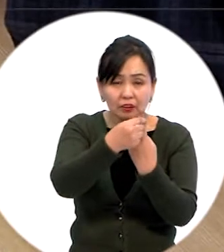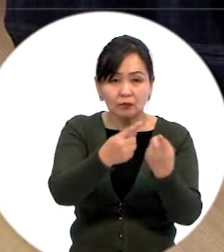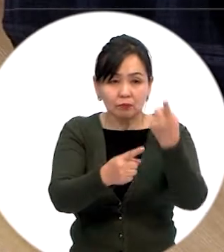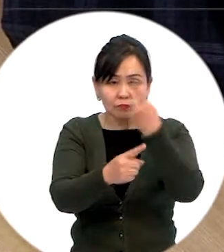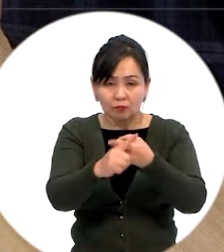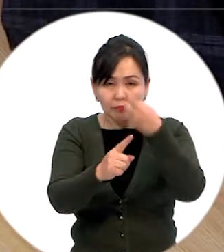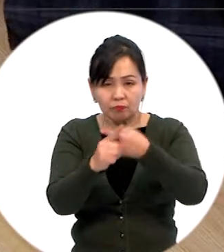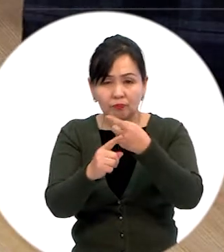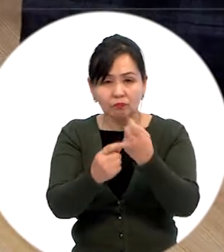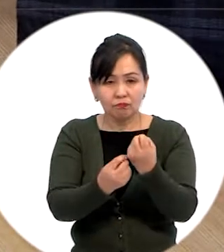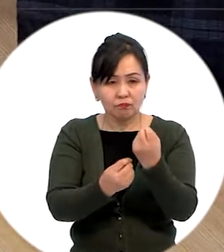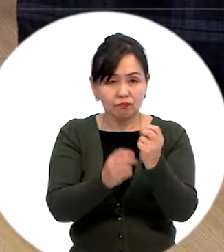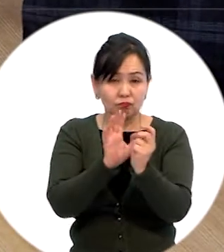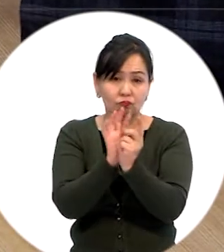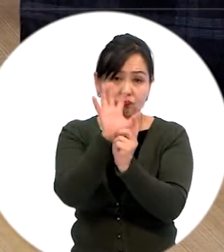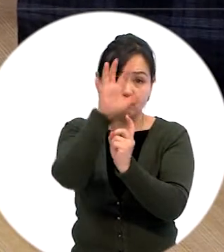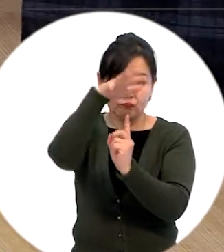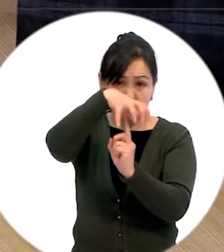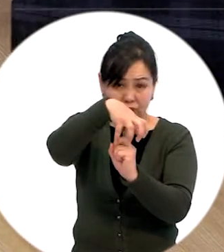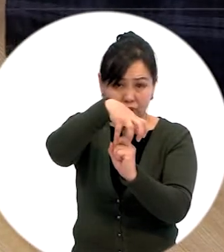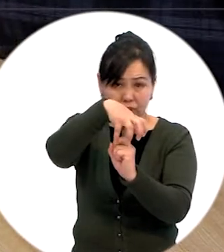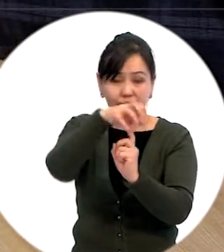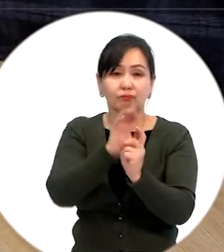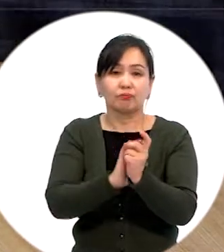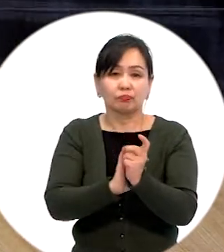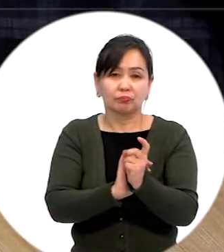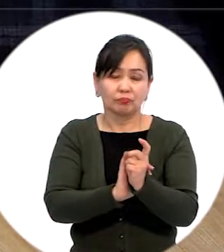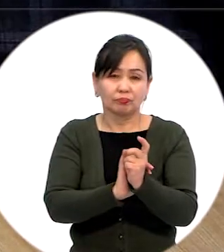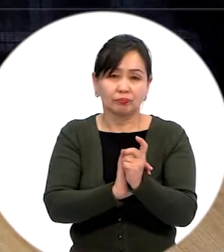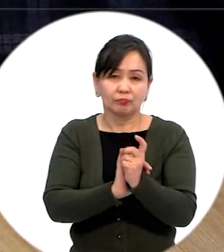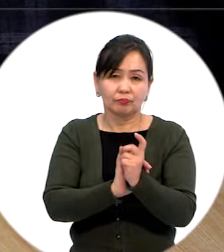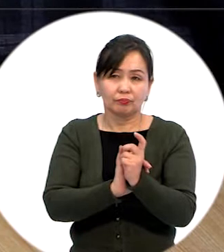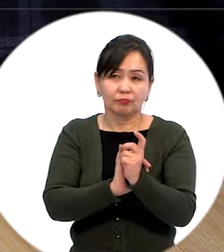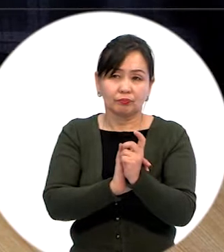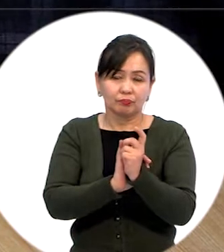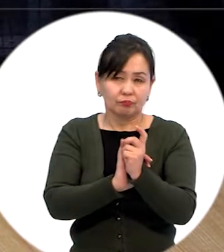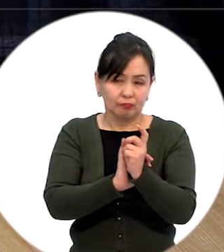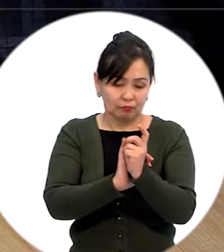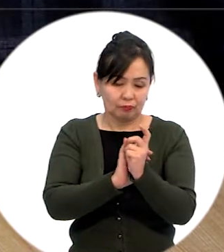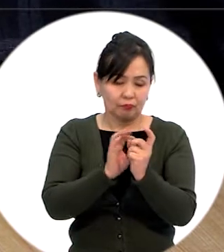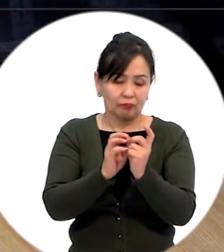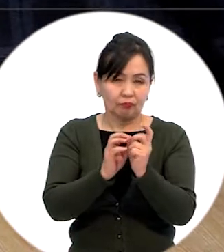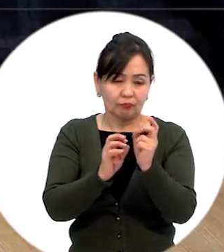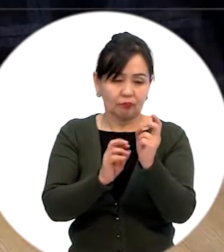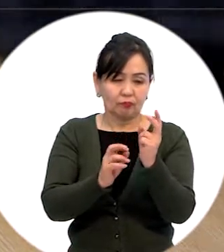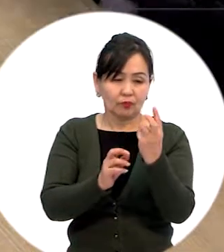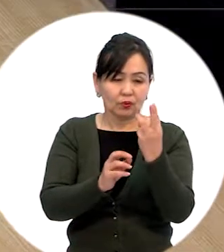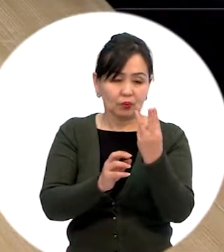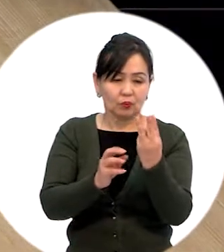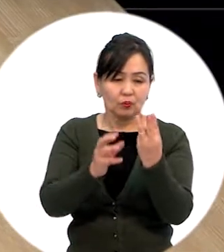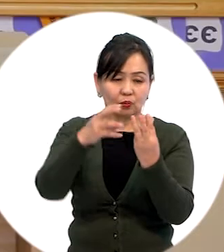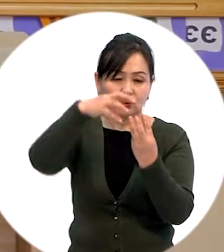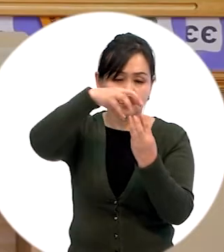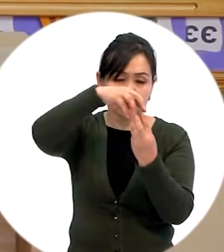3 гадил ингээд нэг ихнийс ургасан болгоод ингээд хийчээ. За. За одоо гадлынхаа бүгд нэг ишиг хий.